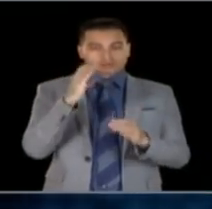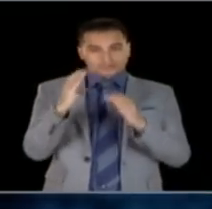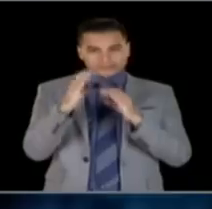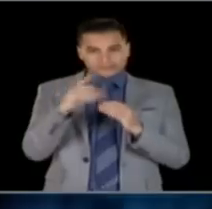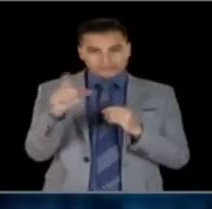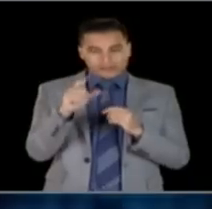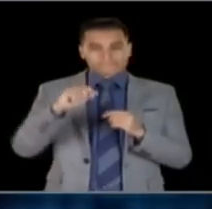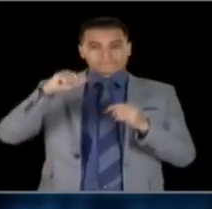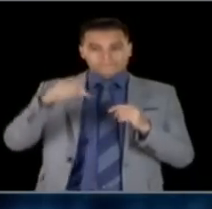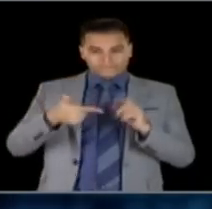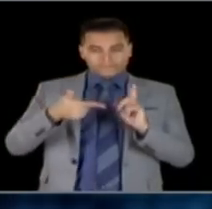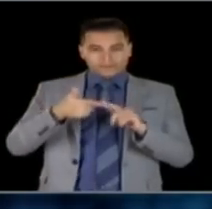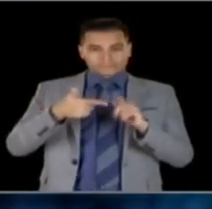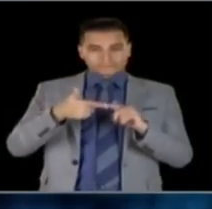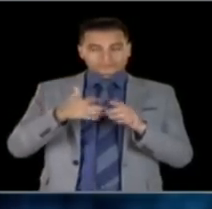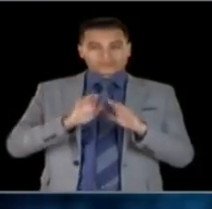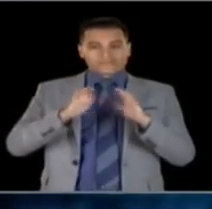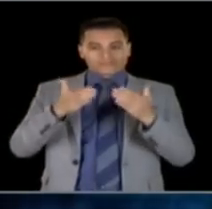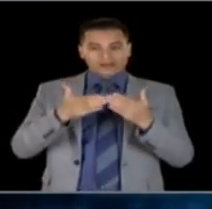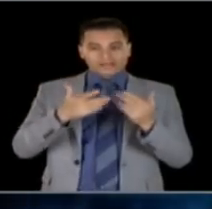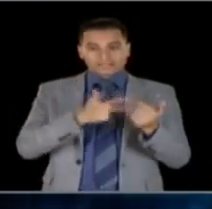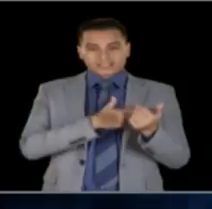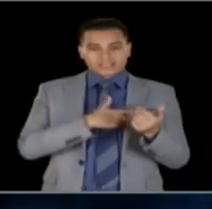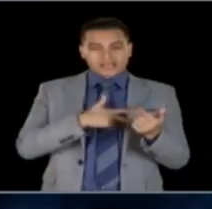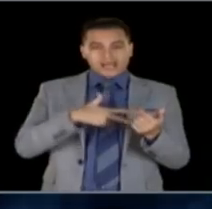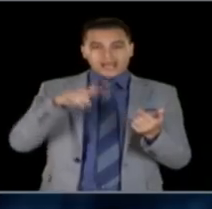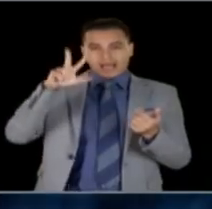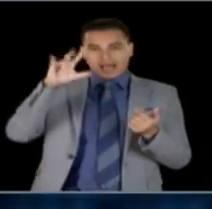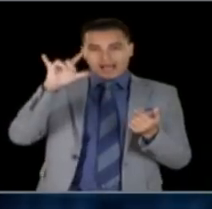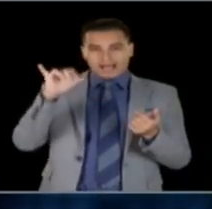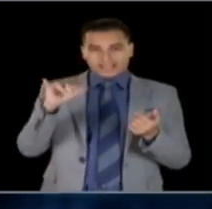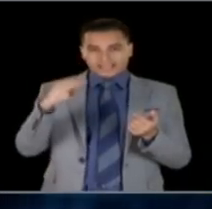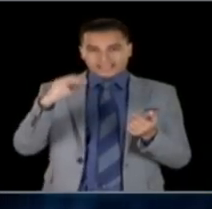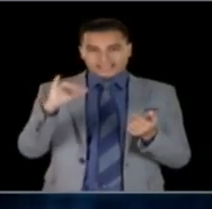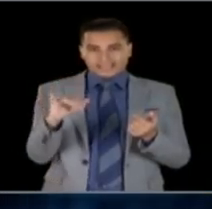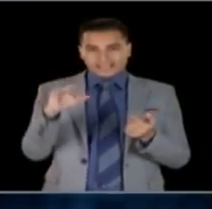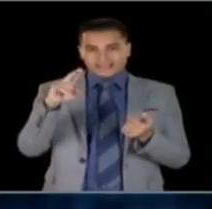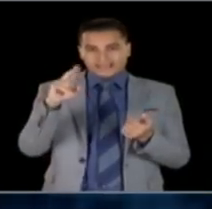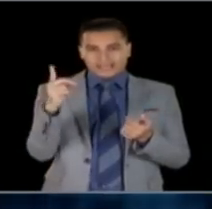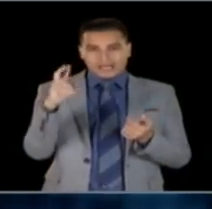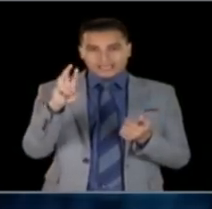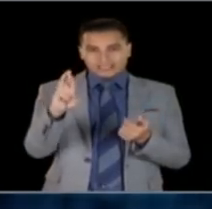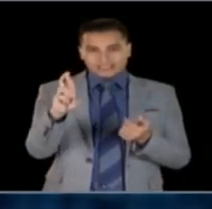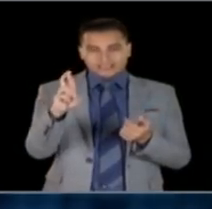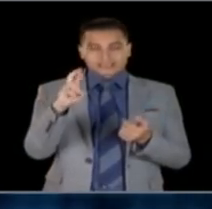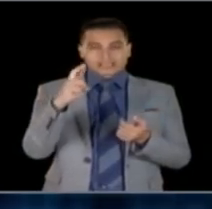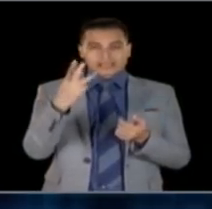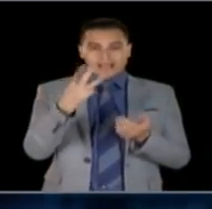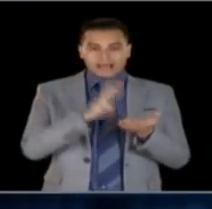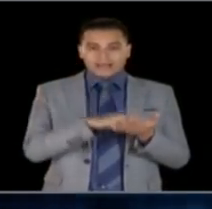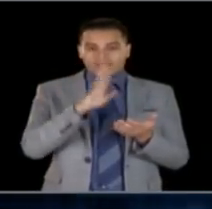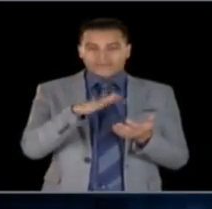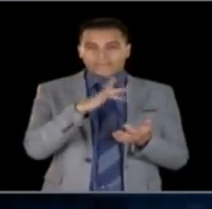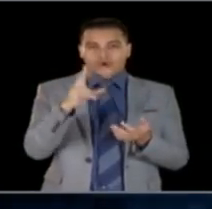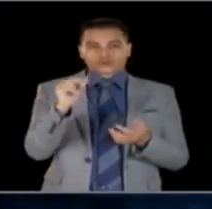نقطة إجابات صحيحة. في المركز الثاني فريق أليجيترز بثلاث نقاط و120 نقطة إجابات